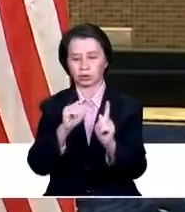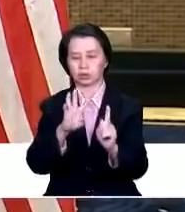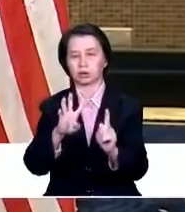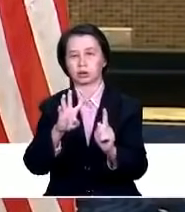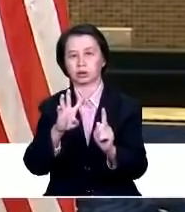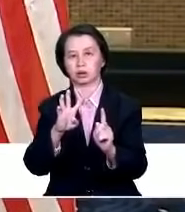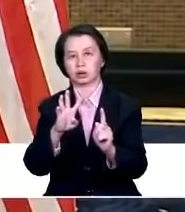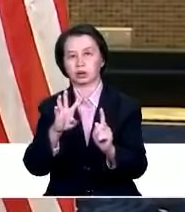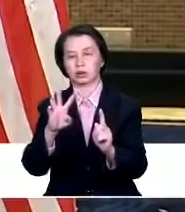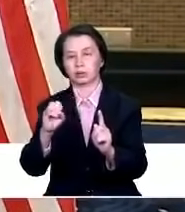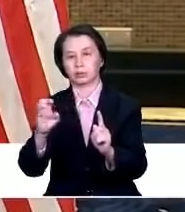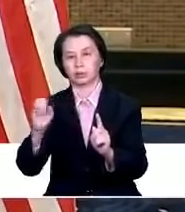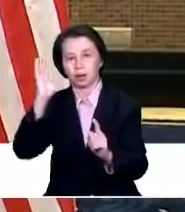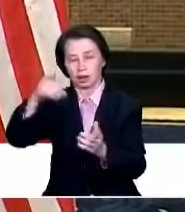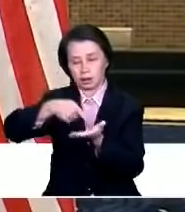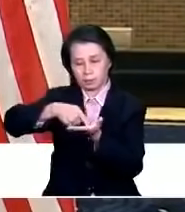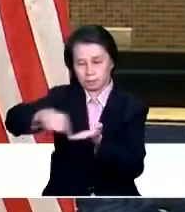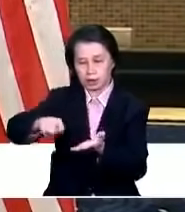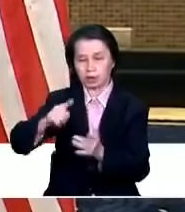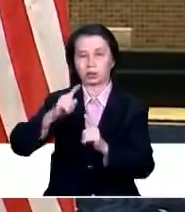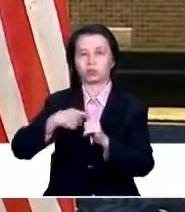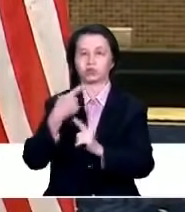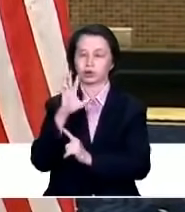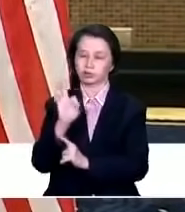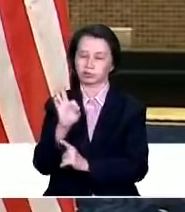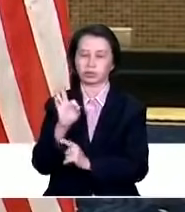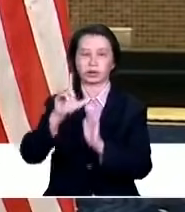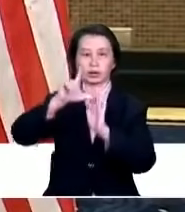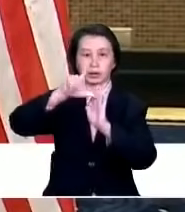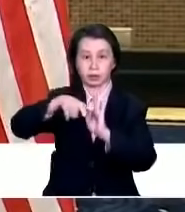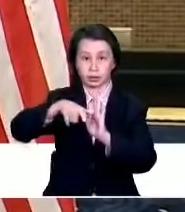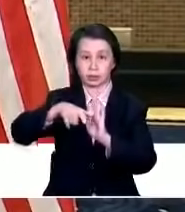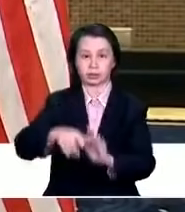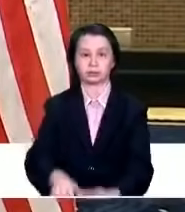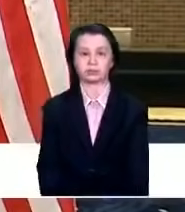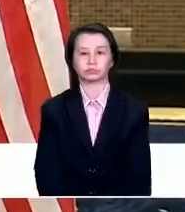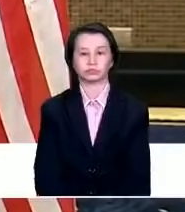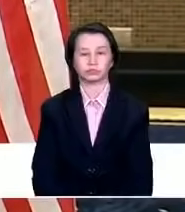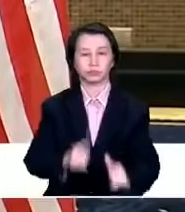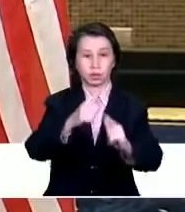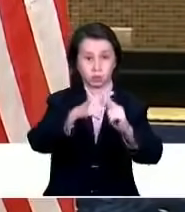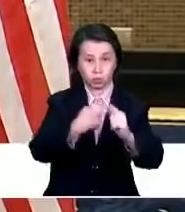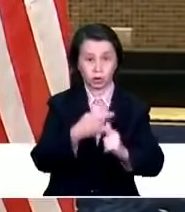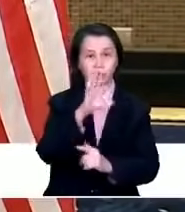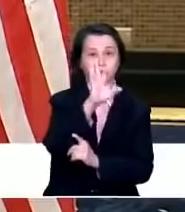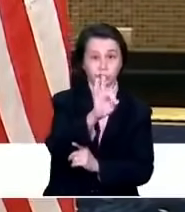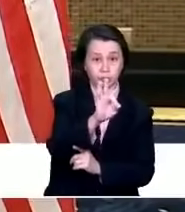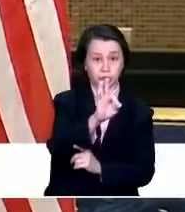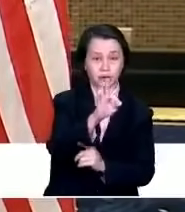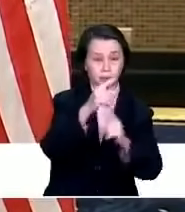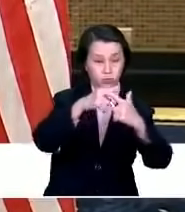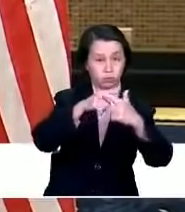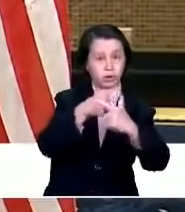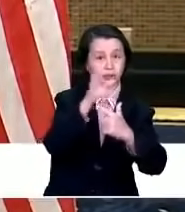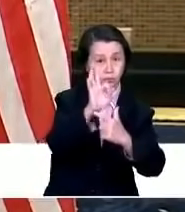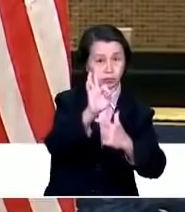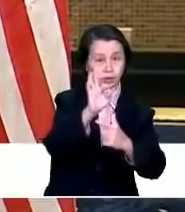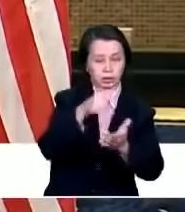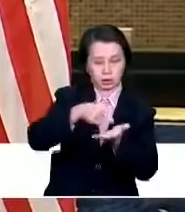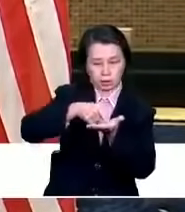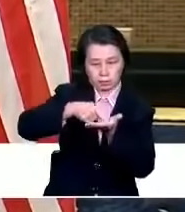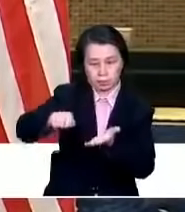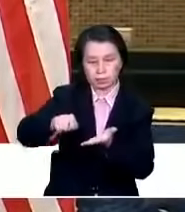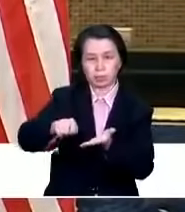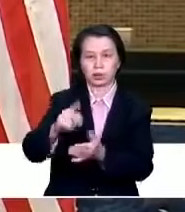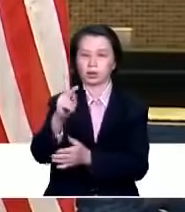RM1,400 akan dibayar pada bulan September nanti. Bulan September juga akan melibatkan bayaran ke